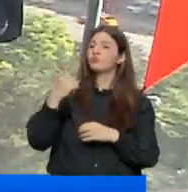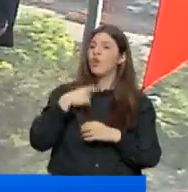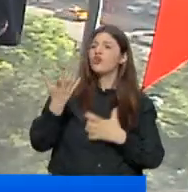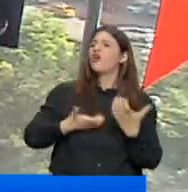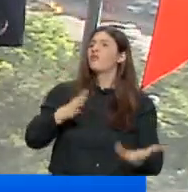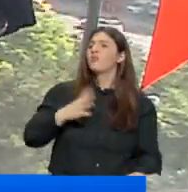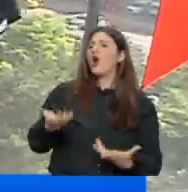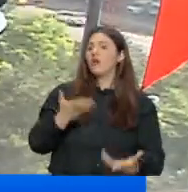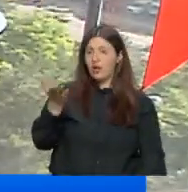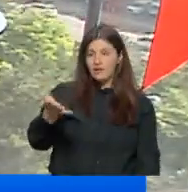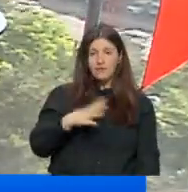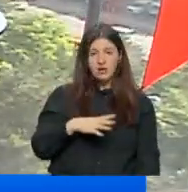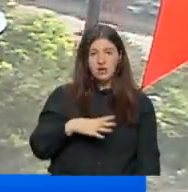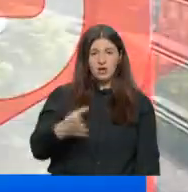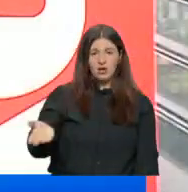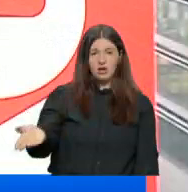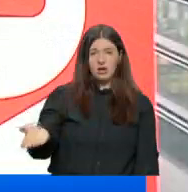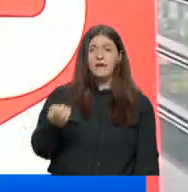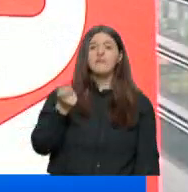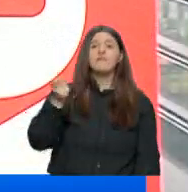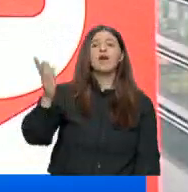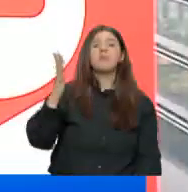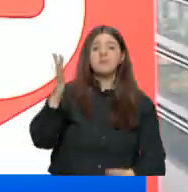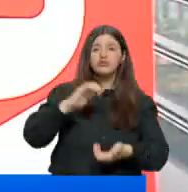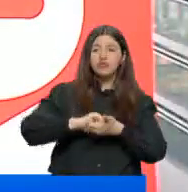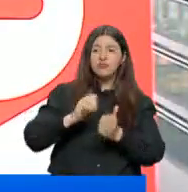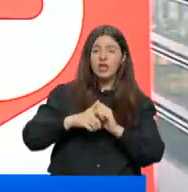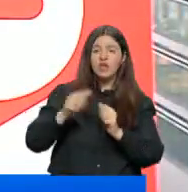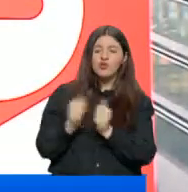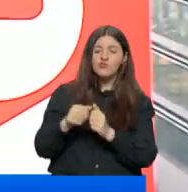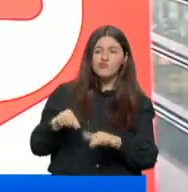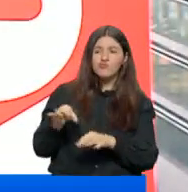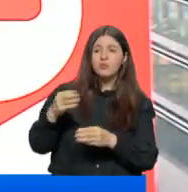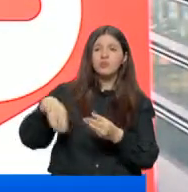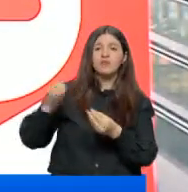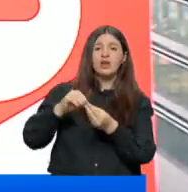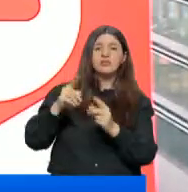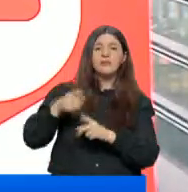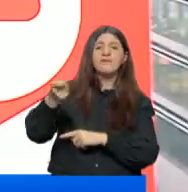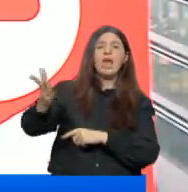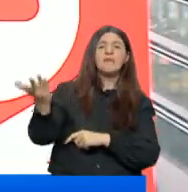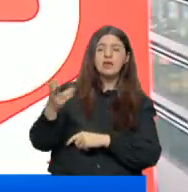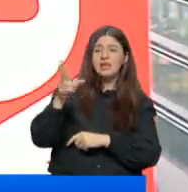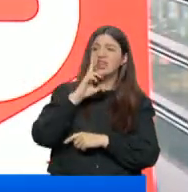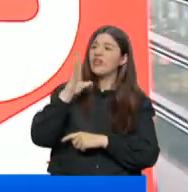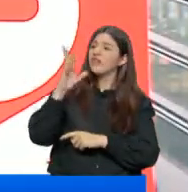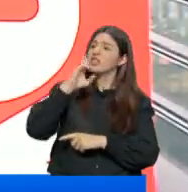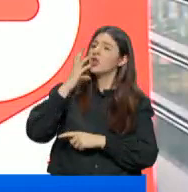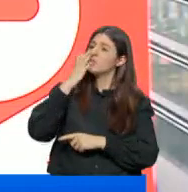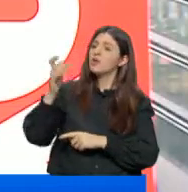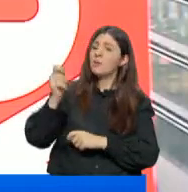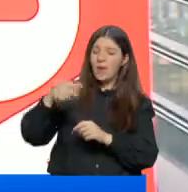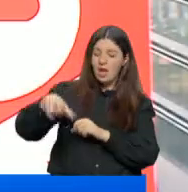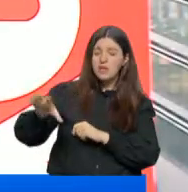Kaynak var mı kaynak? Al sana kaynak kardeşim. Verme beşli çeteye, yandaş müteahhite, kur korumalı mevduata. Sen zengini daha fazla yapmak için ayırma